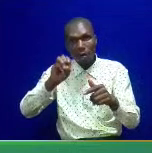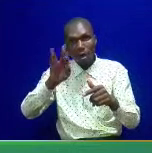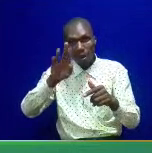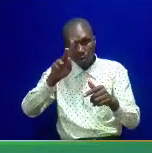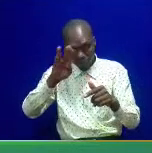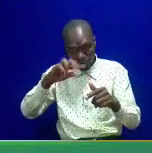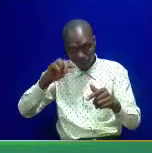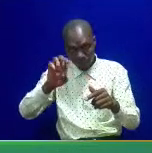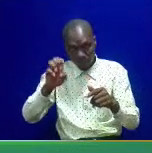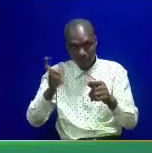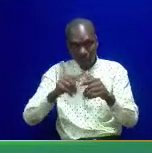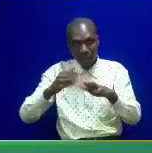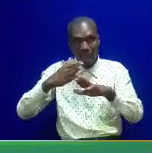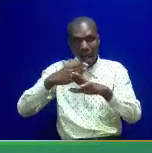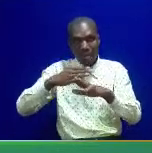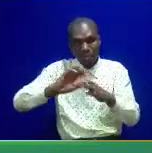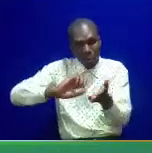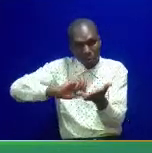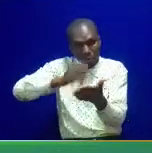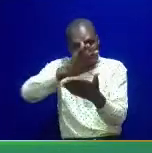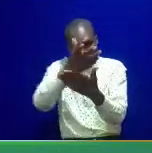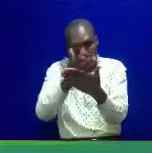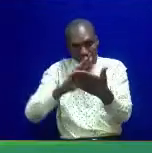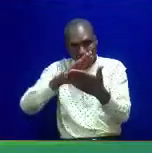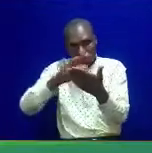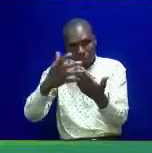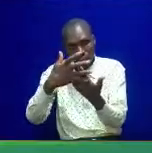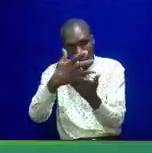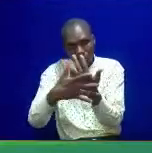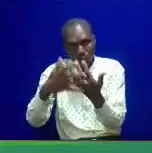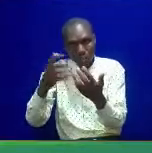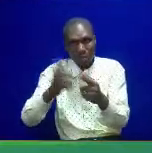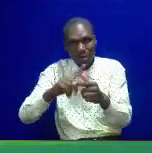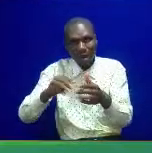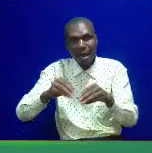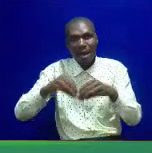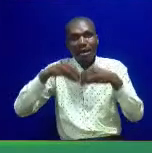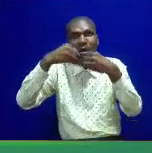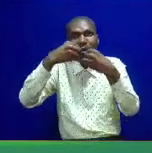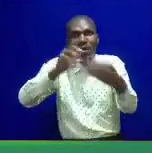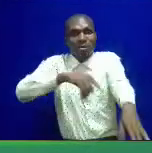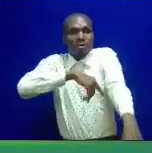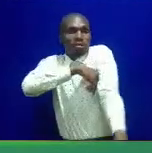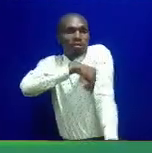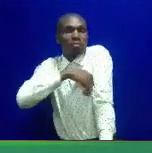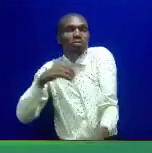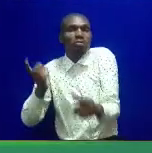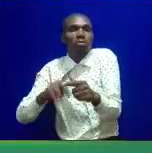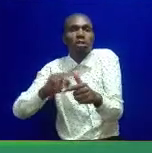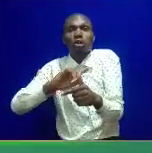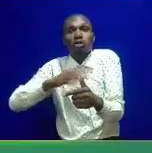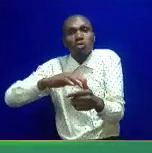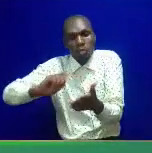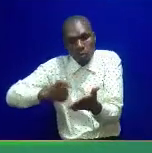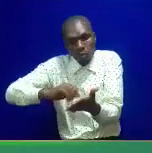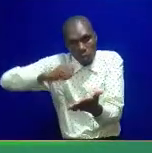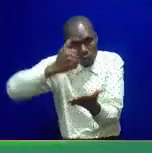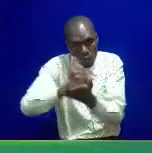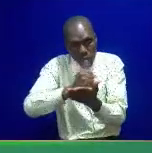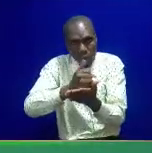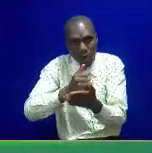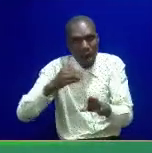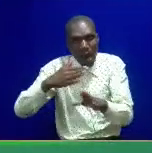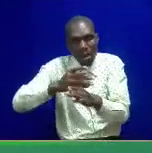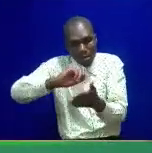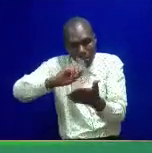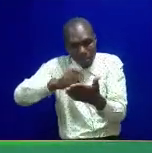www.cdf.w-mugirango.org. Maega yogo ichori ya batiko download chifomu echio na kuirira abagambi obarabe KSA. Maega yogo